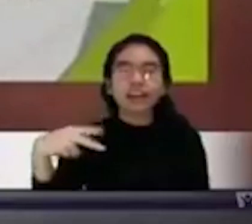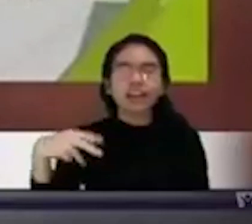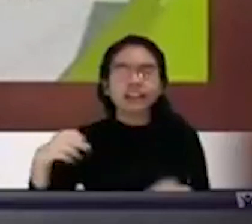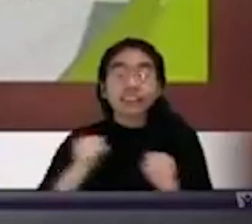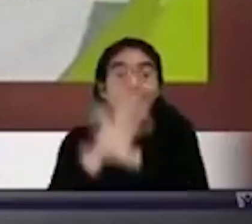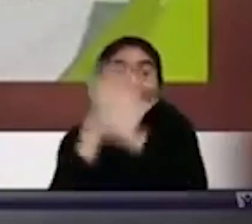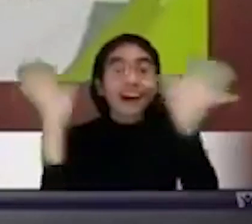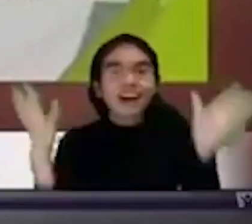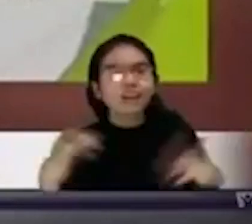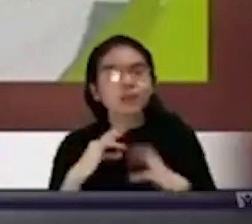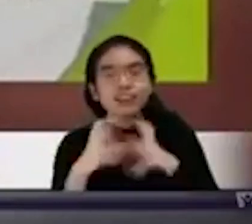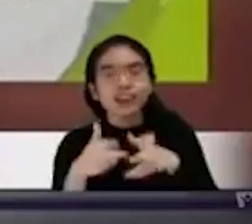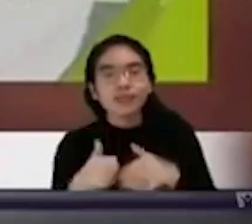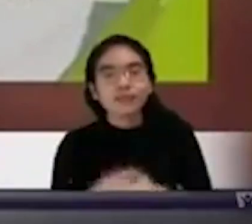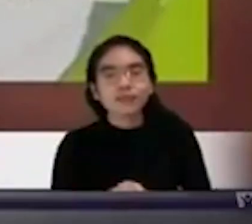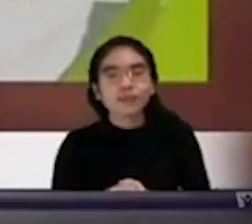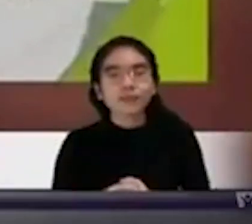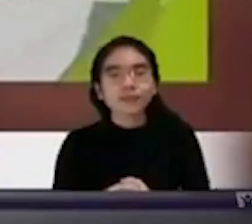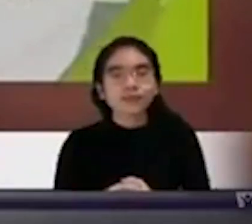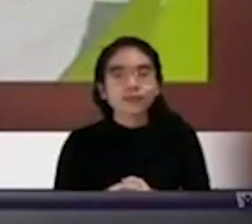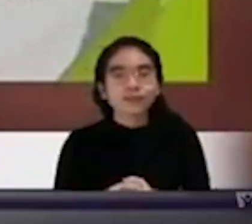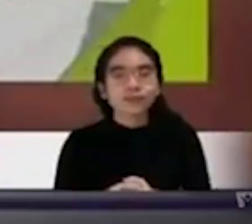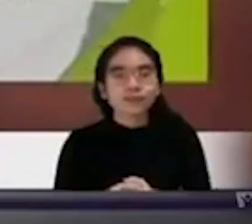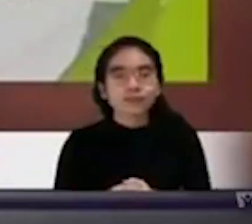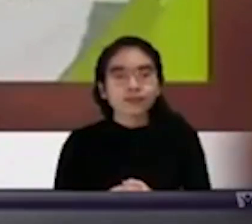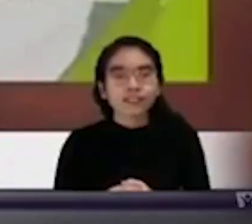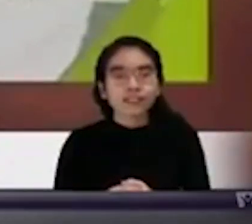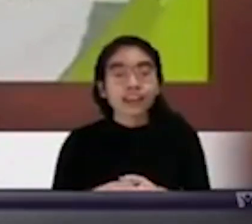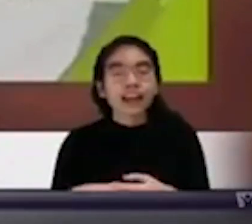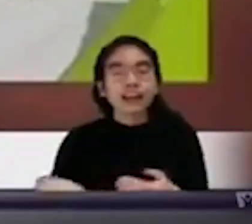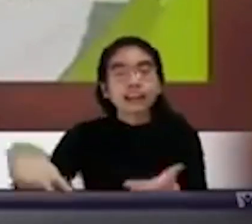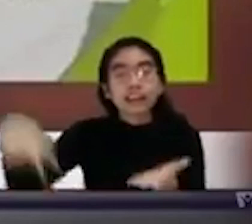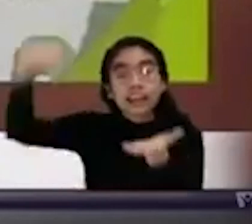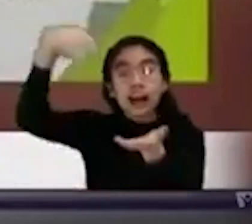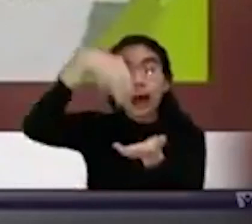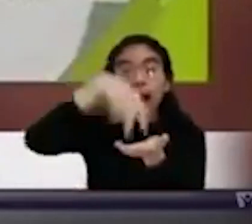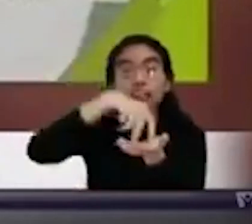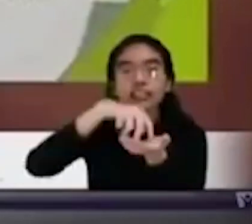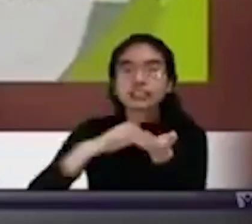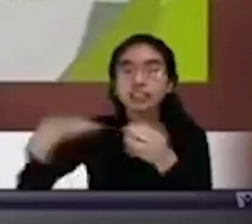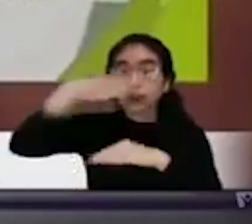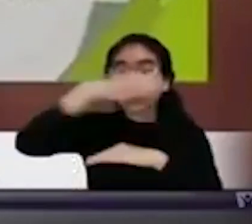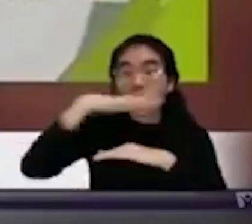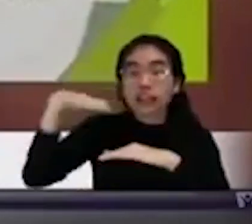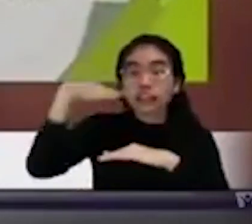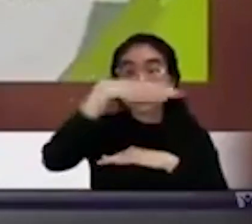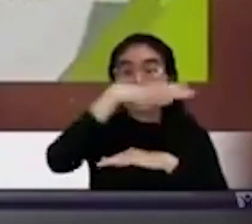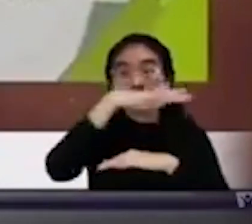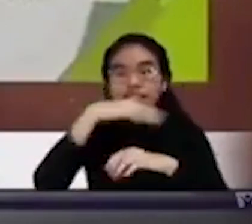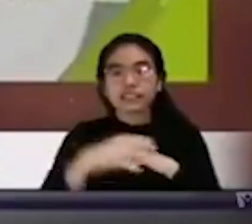gunung tidak mungkin tersembunyi. Lagi pula, orang tidak menyalakan pelita